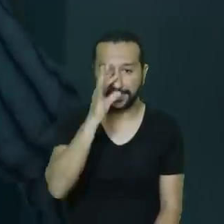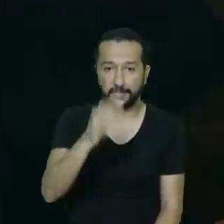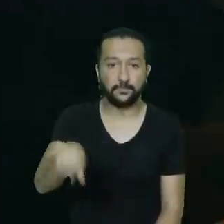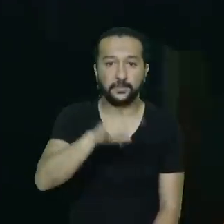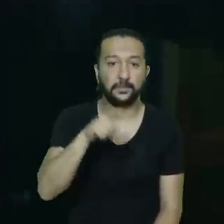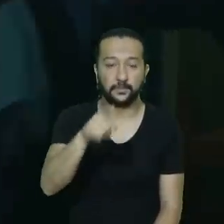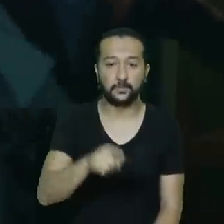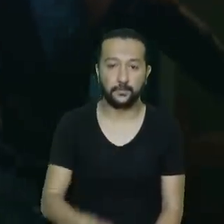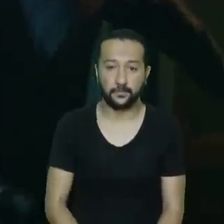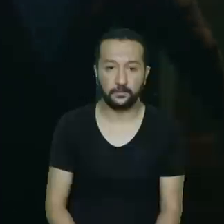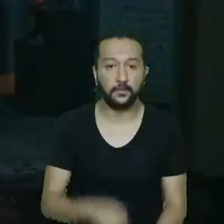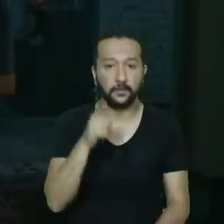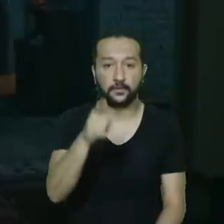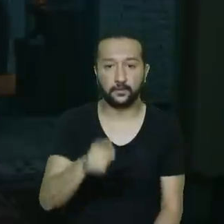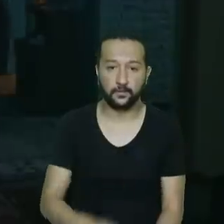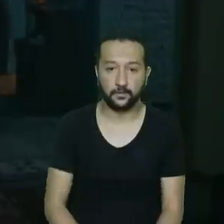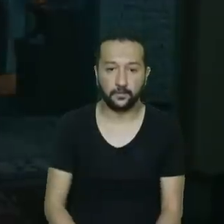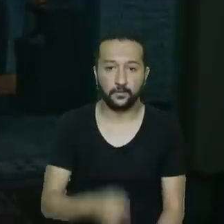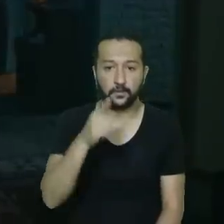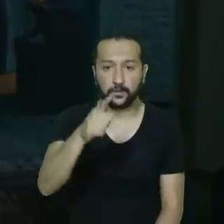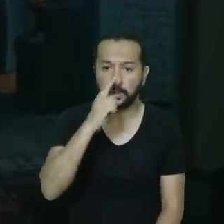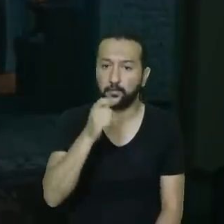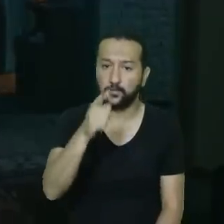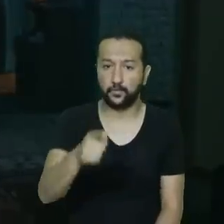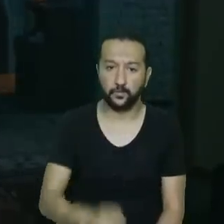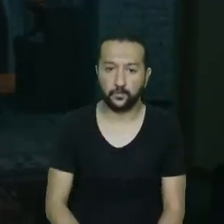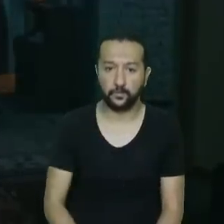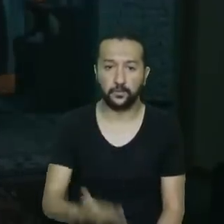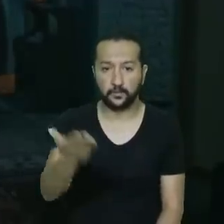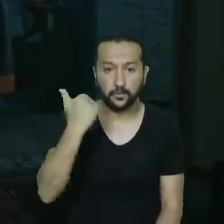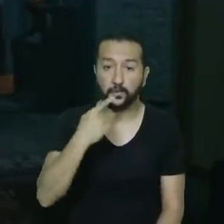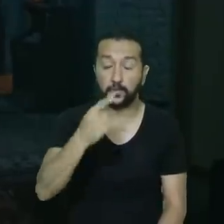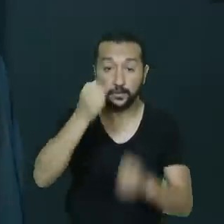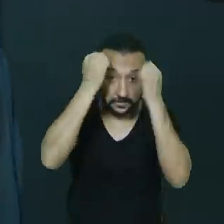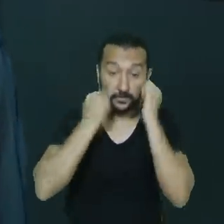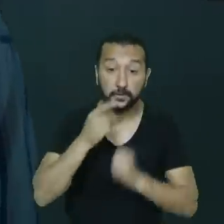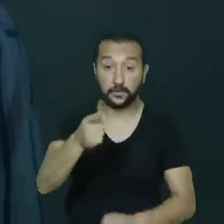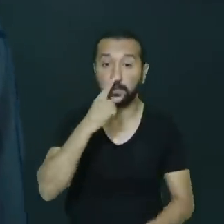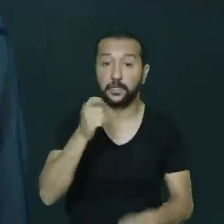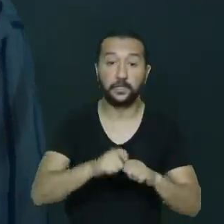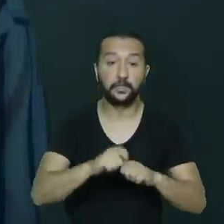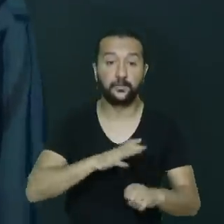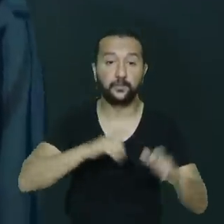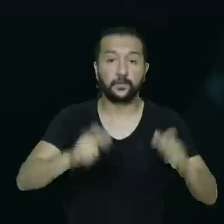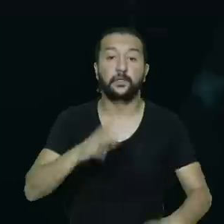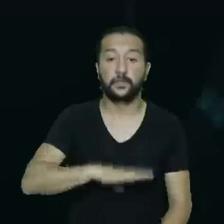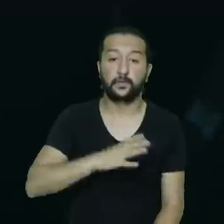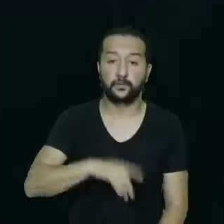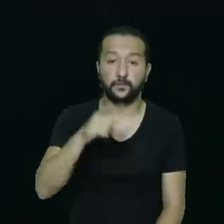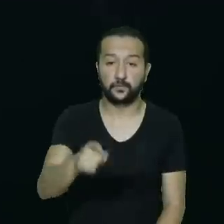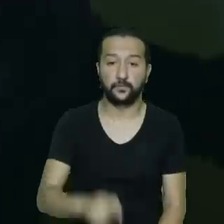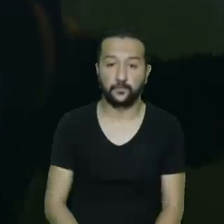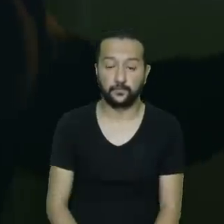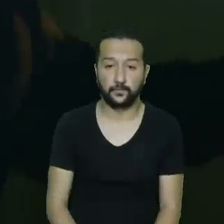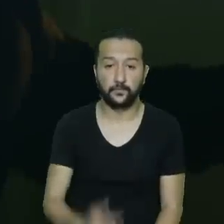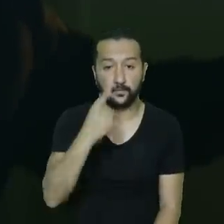Kimsiz lan siz? He? Maske mi onlar? Çıkarın mı maskeleri? Ne işiniz var burada? Ne istiyorsun? Bu seferde süpürge